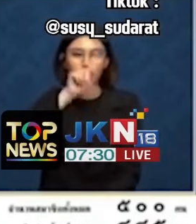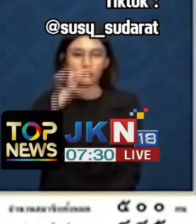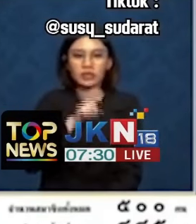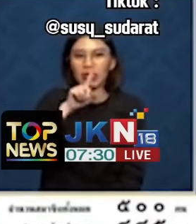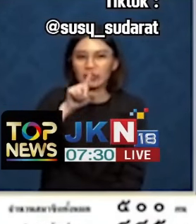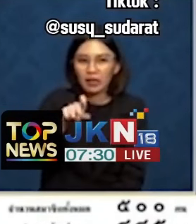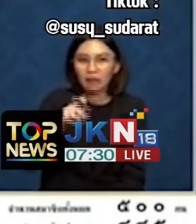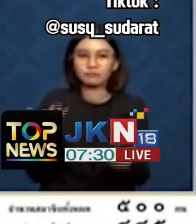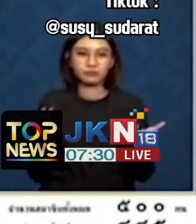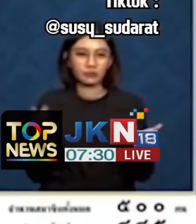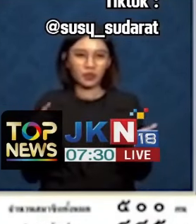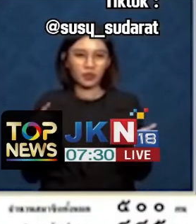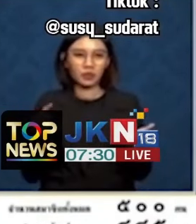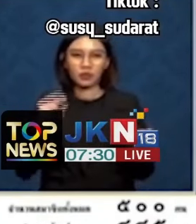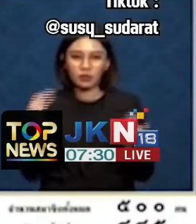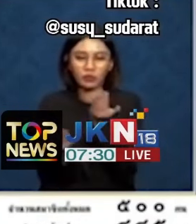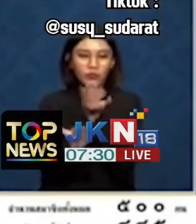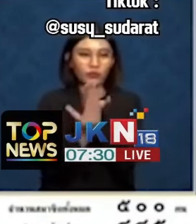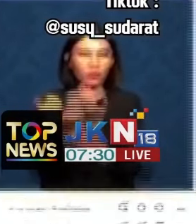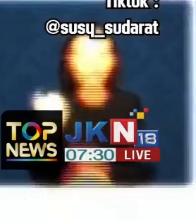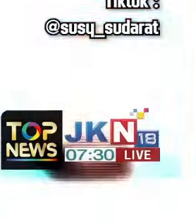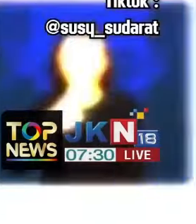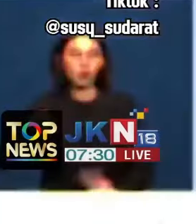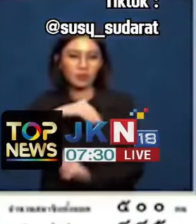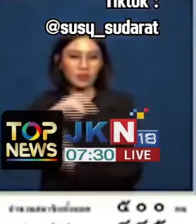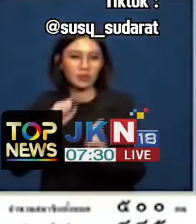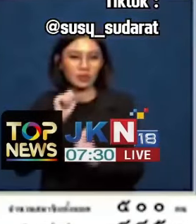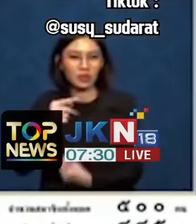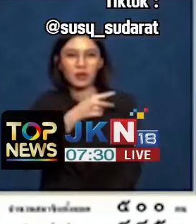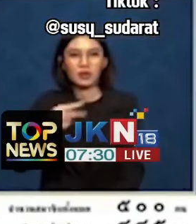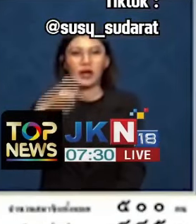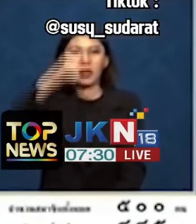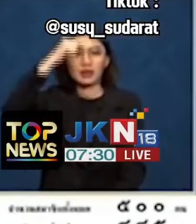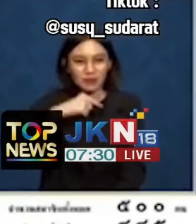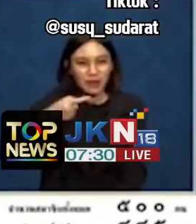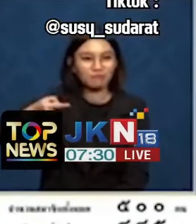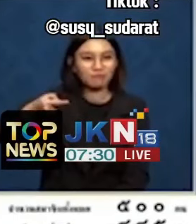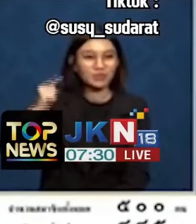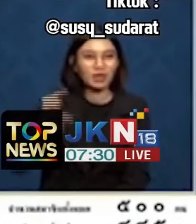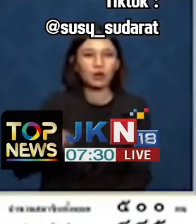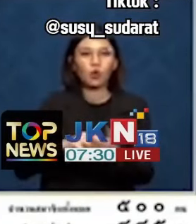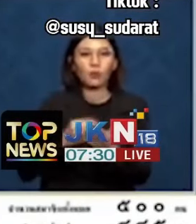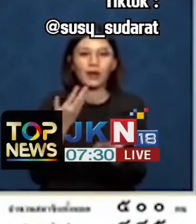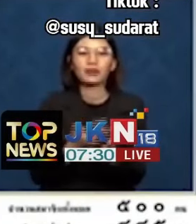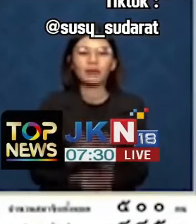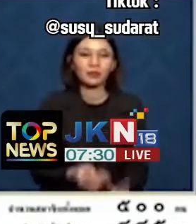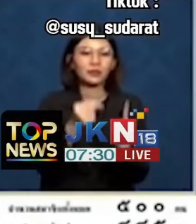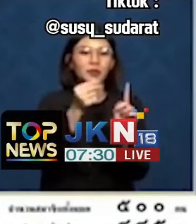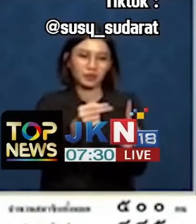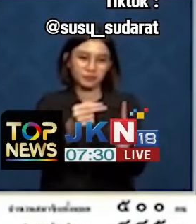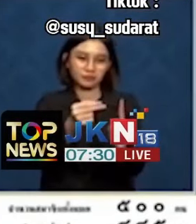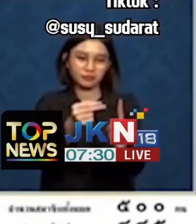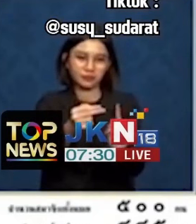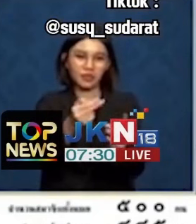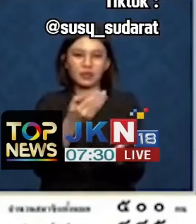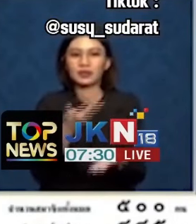ปวดและไส้ในมันคืออะไรทำไมมันสูงขนาดนี้ภาษาไทยช้าๆชัดๆก็คือดิจิตอล10,000 บาทแล้วท่านประธานก็ใส่เงินม